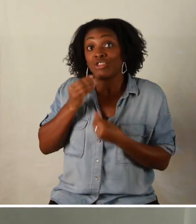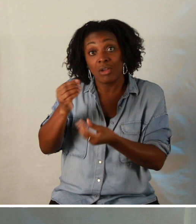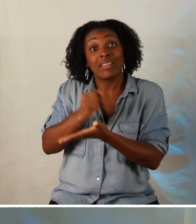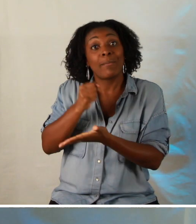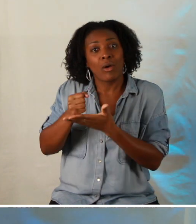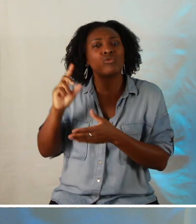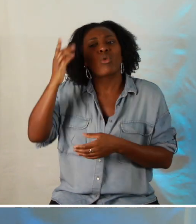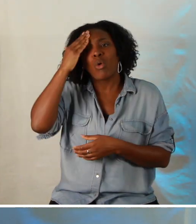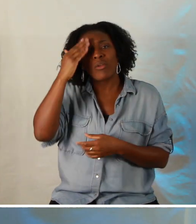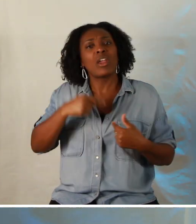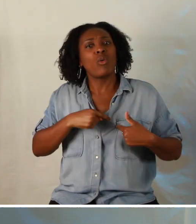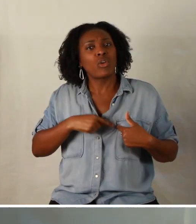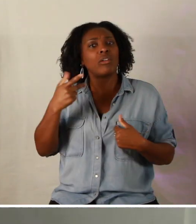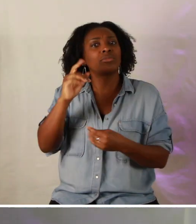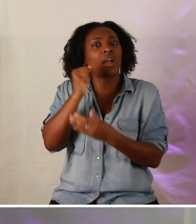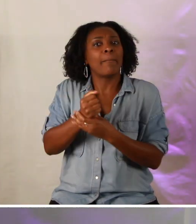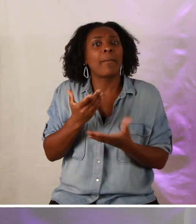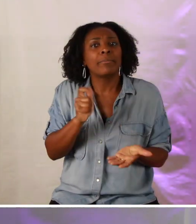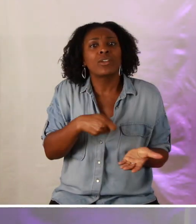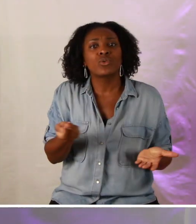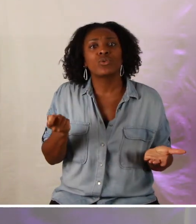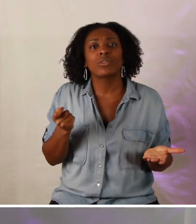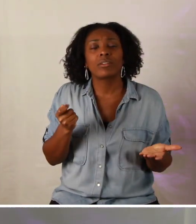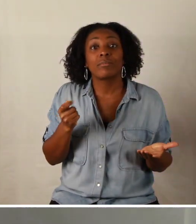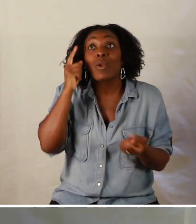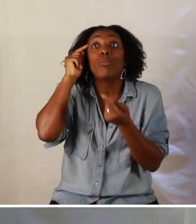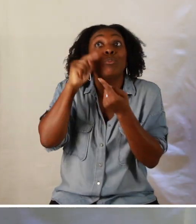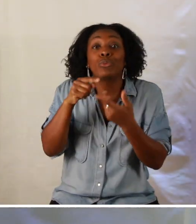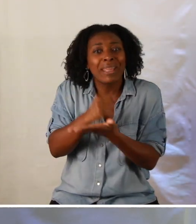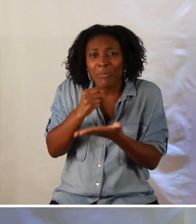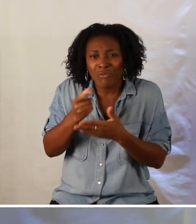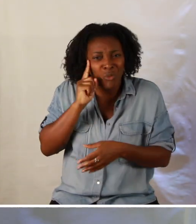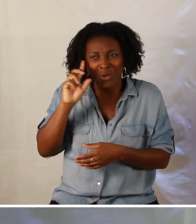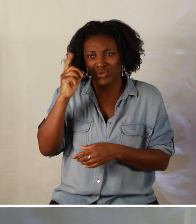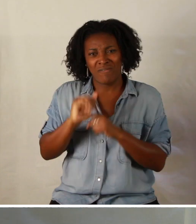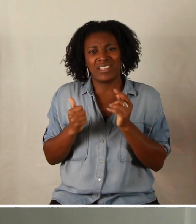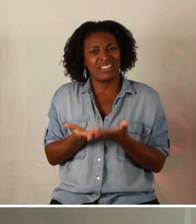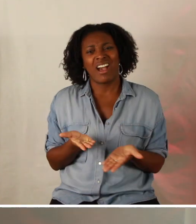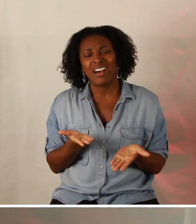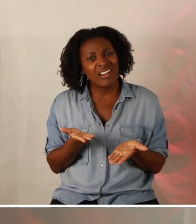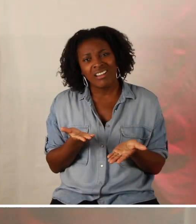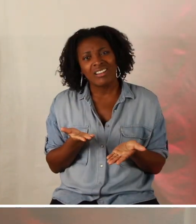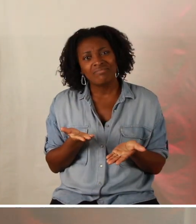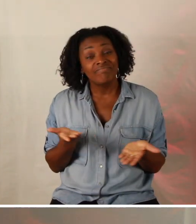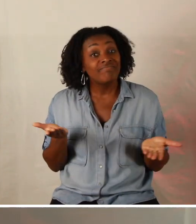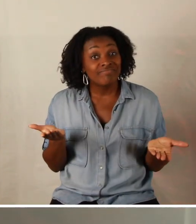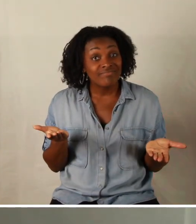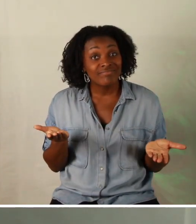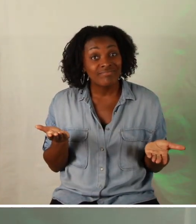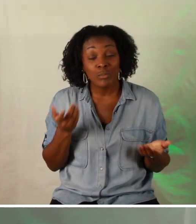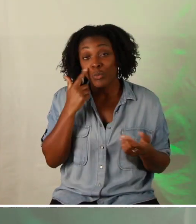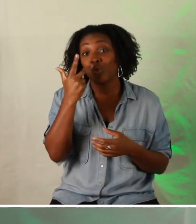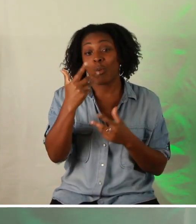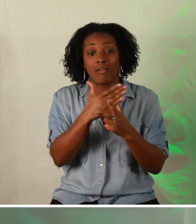le cœur de son serviteur? Si. Mais quel est le but de l'épreuve derrière? Pourquoi Dieu fait passer Abraham par l'épreuve? Pour